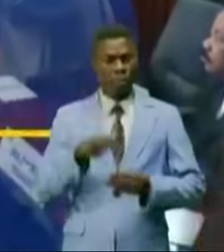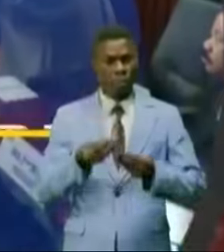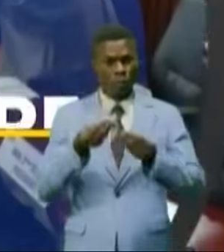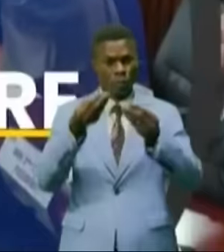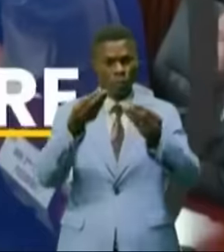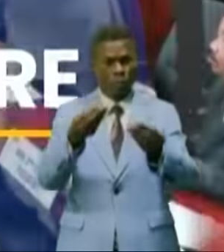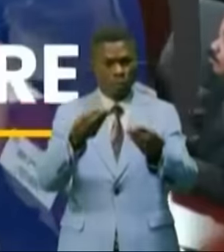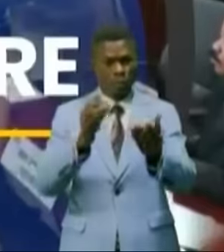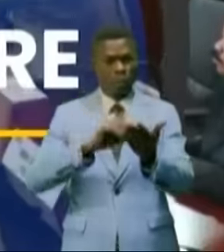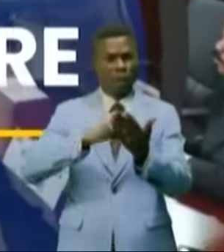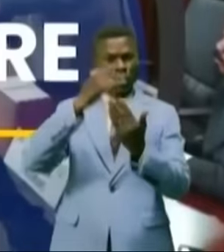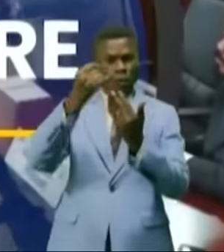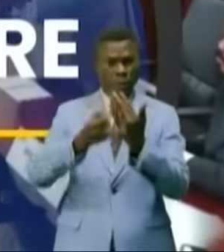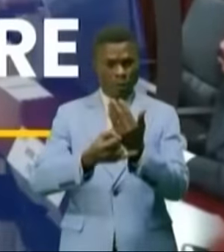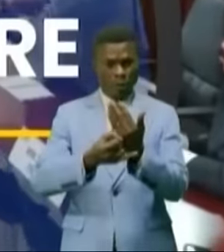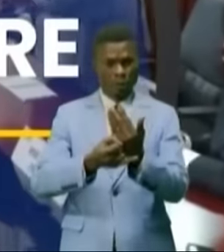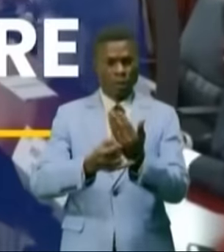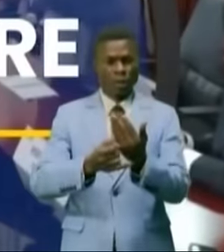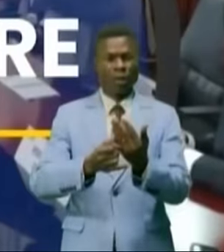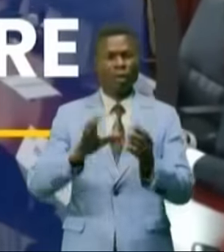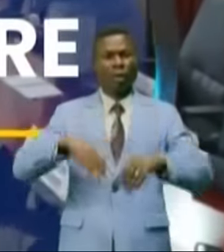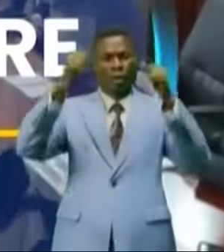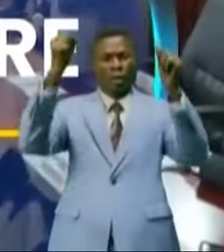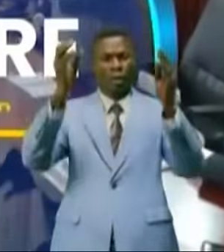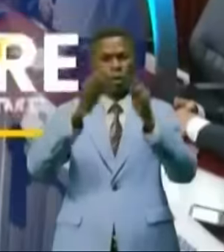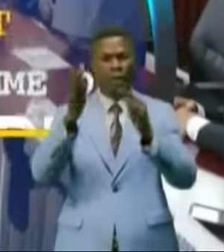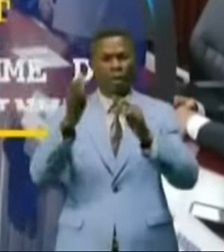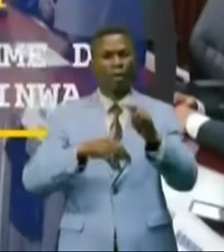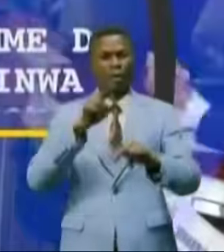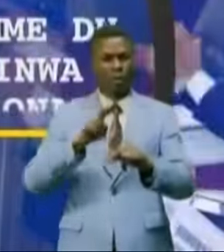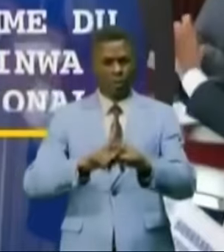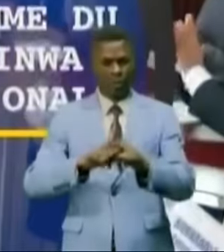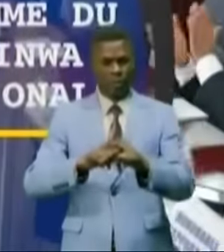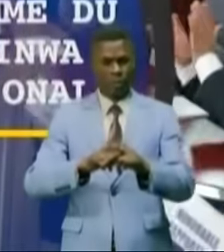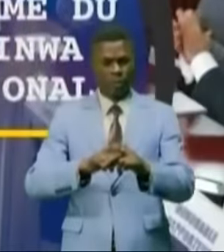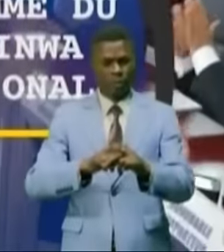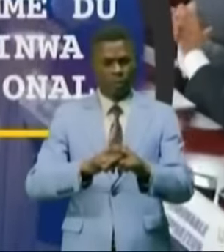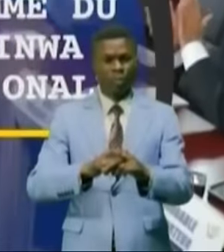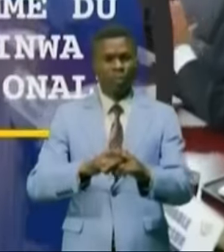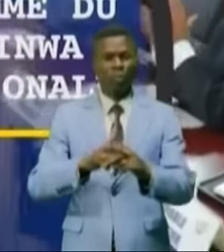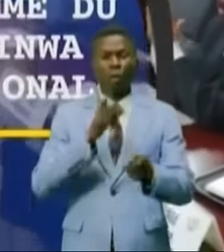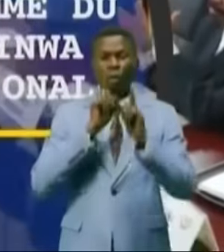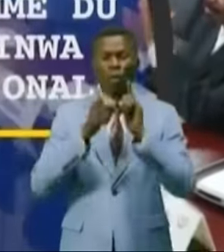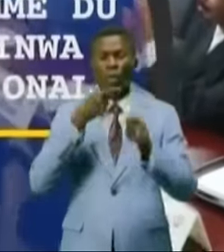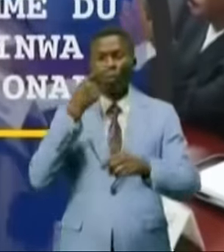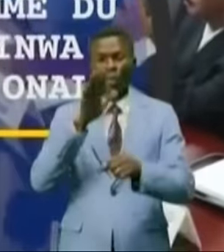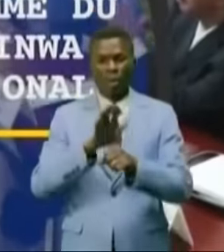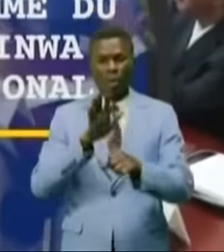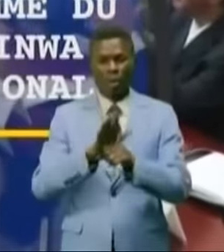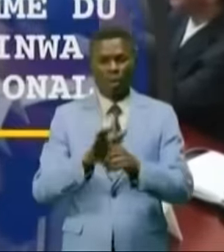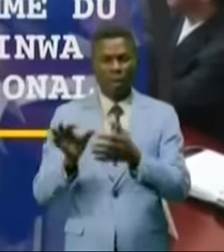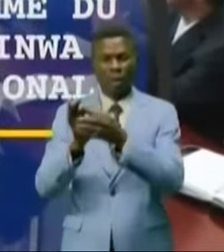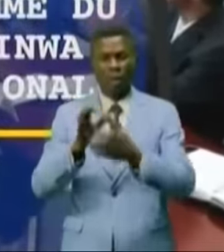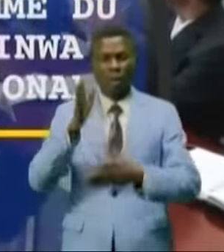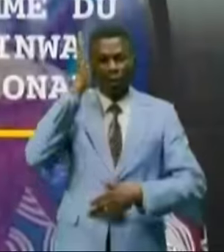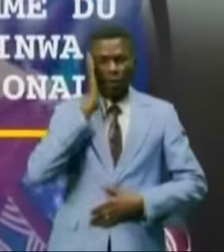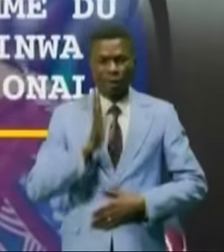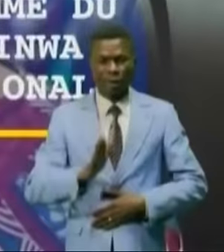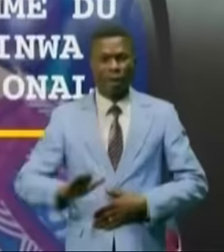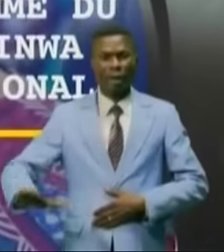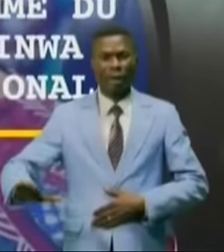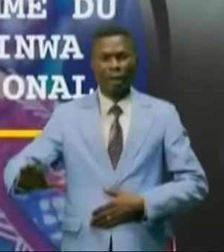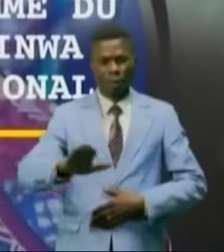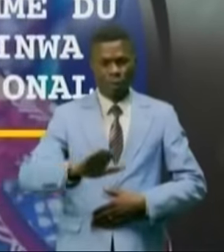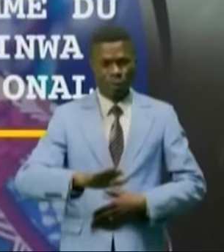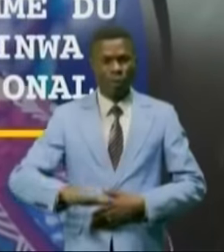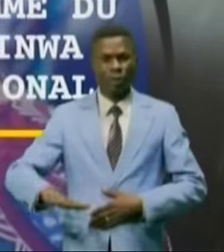son programme adopté à l'Assemblée nationale. Déjà, on parle de l'union sacrée de la